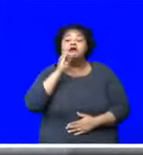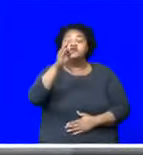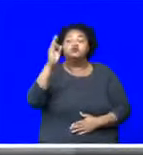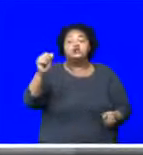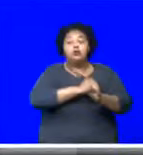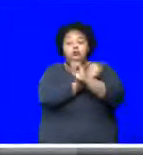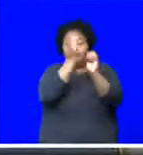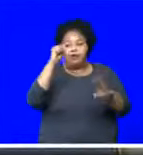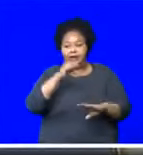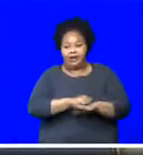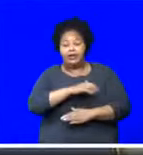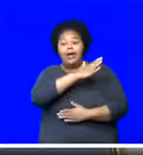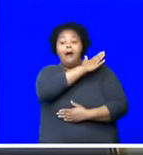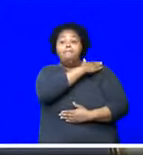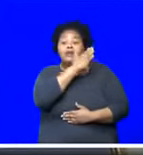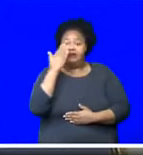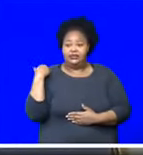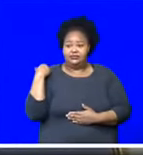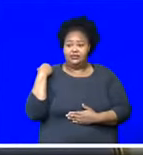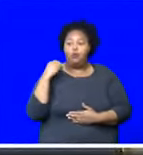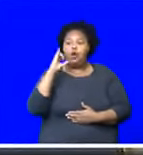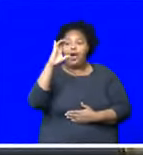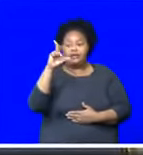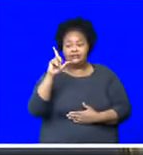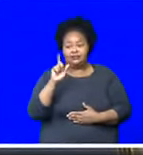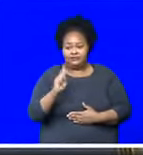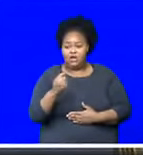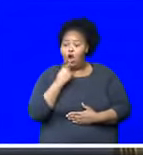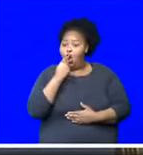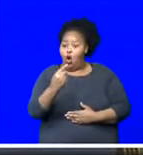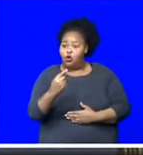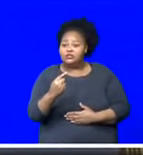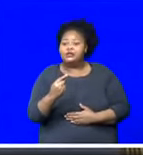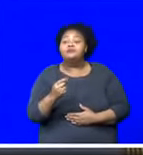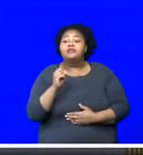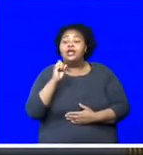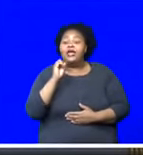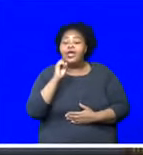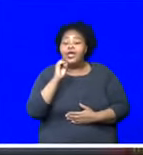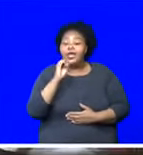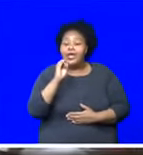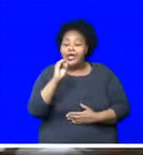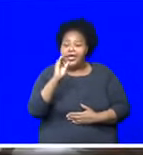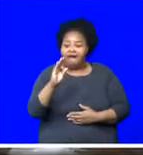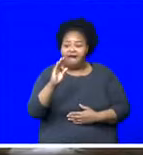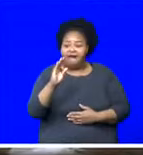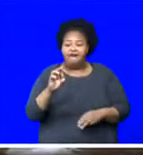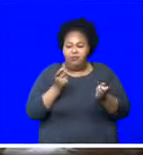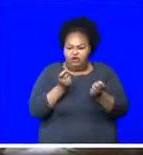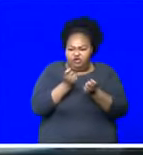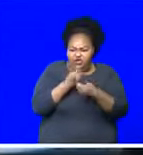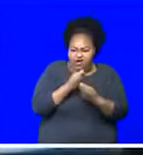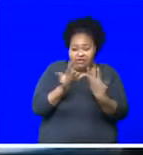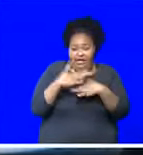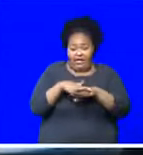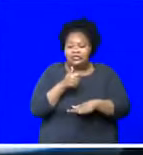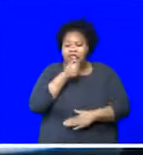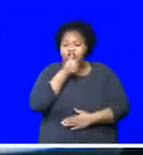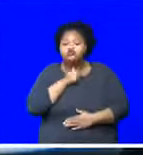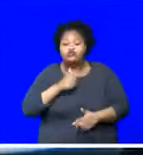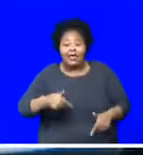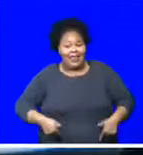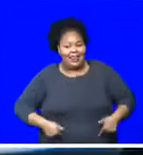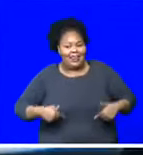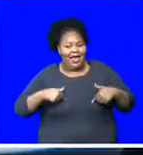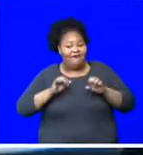Indvuna elitukete ekuchumana inkosatana sikhanyiso ithi tekuchumana tingadlala indzima lenkulu ekuthuthukiseni kuphila kwebantu.